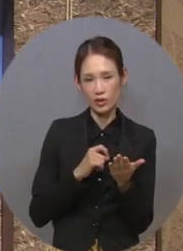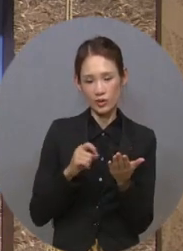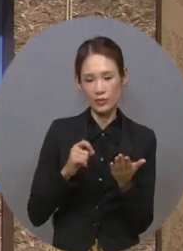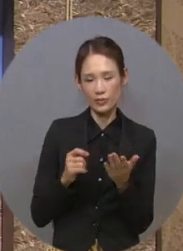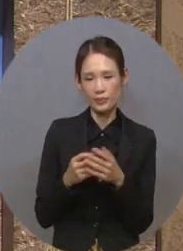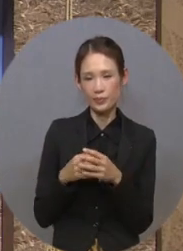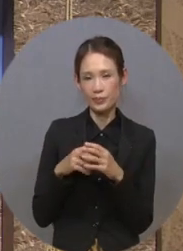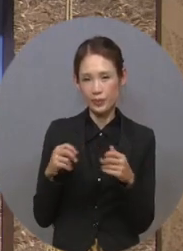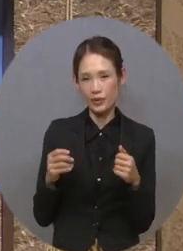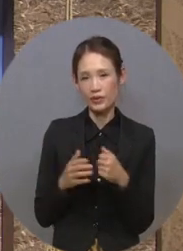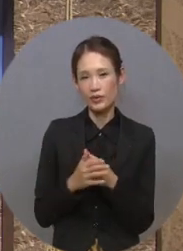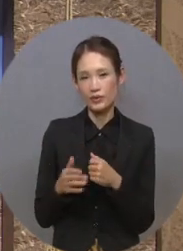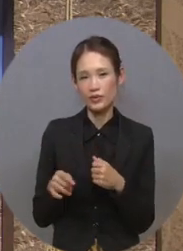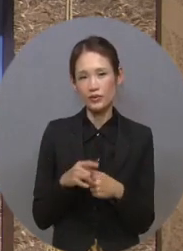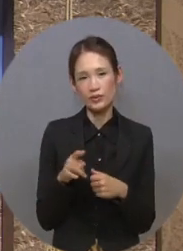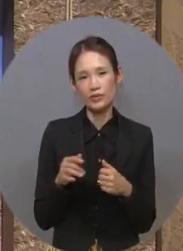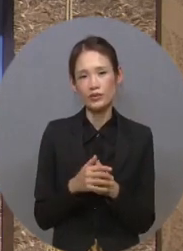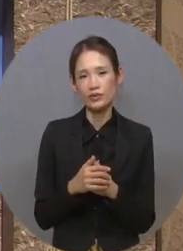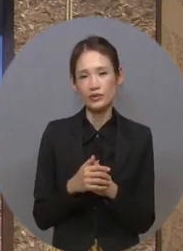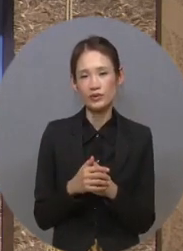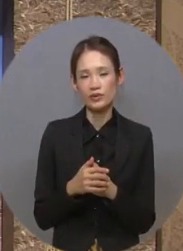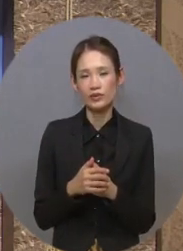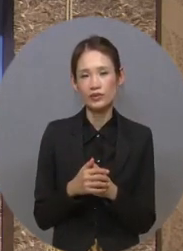해서라도 네. 이분들이 좀